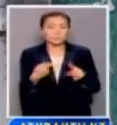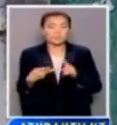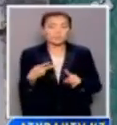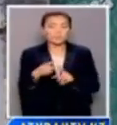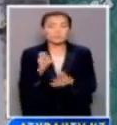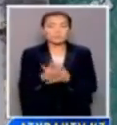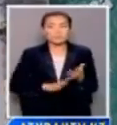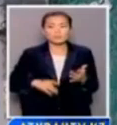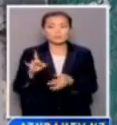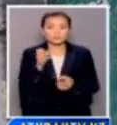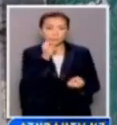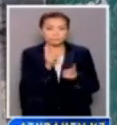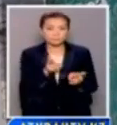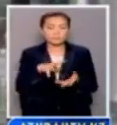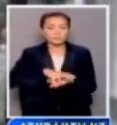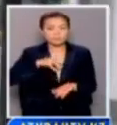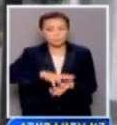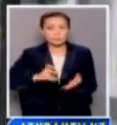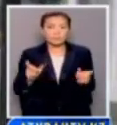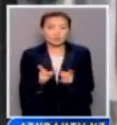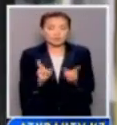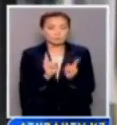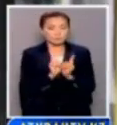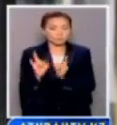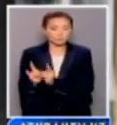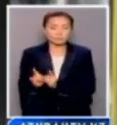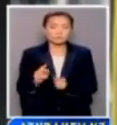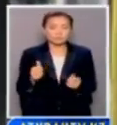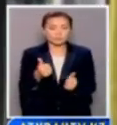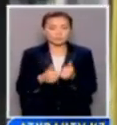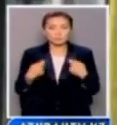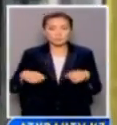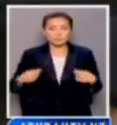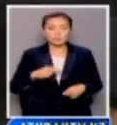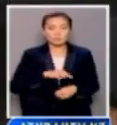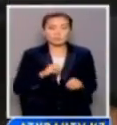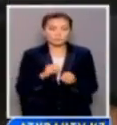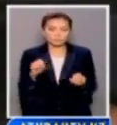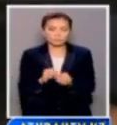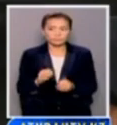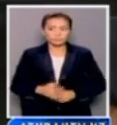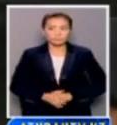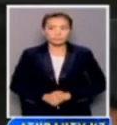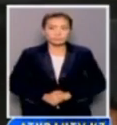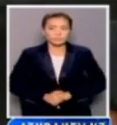аз десеңіз, тез әзірленетін тағам сататын дүңгіршектер бір-бірімен жарыса сауда жасауда.